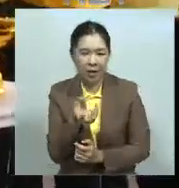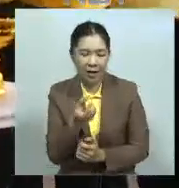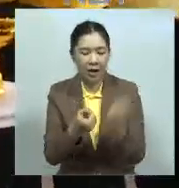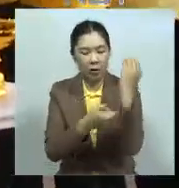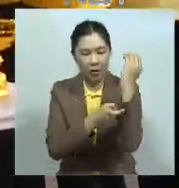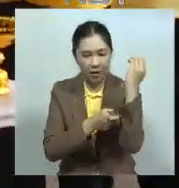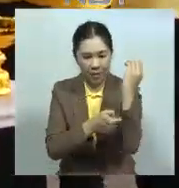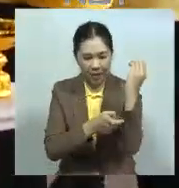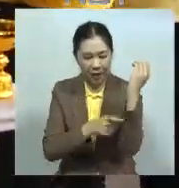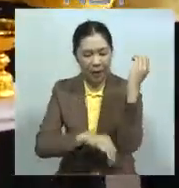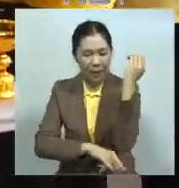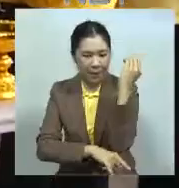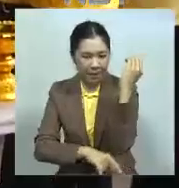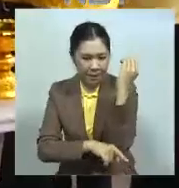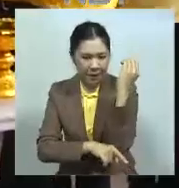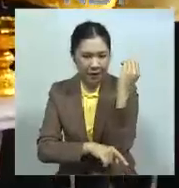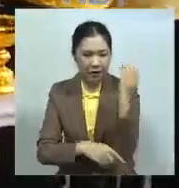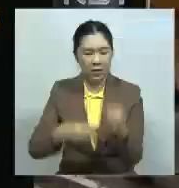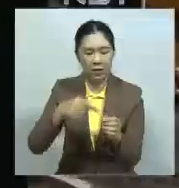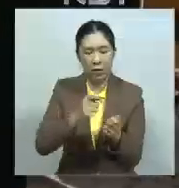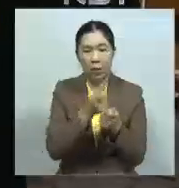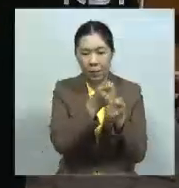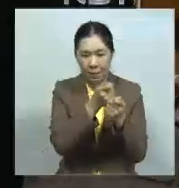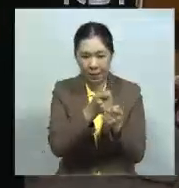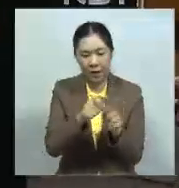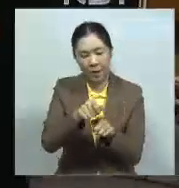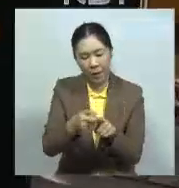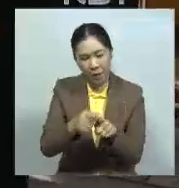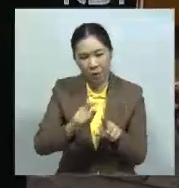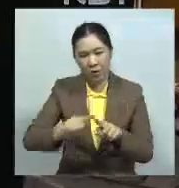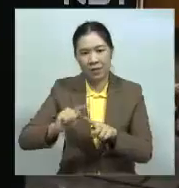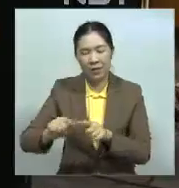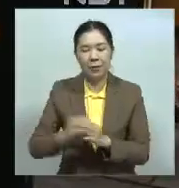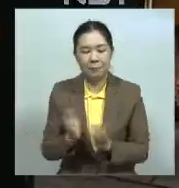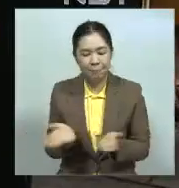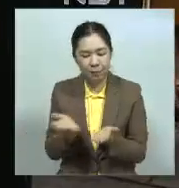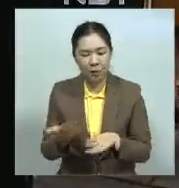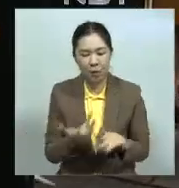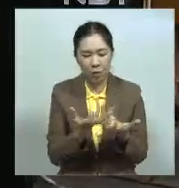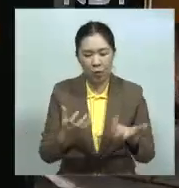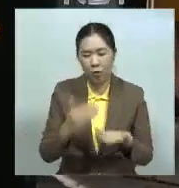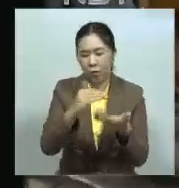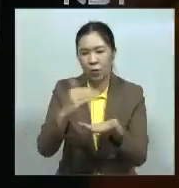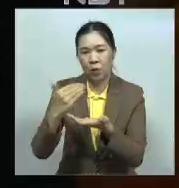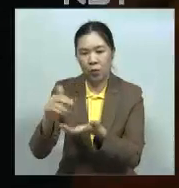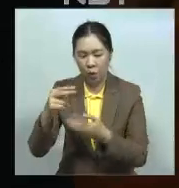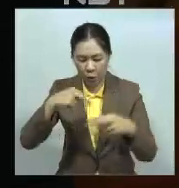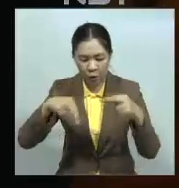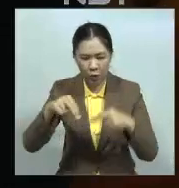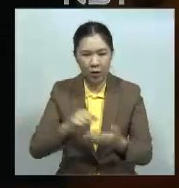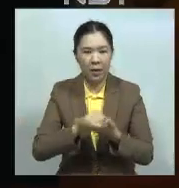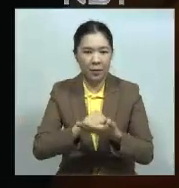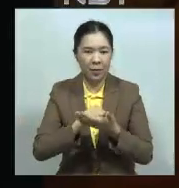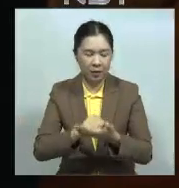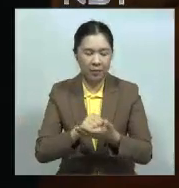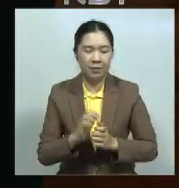างพารามันสำปะหลังปาล์มน้ำมันและข้าวโพดเร่งผลักดันการส่งออกปัญหาค่าครองชีพดูแลราคาสินค้าและบริการ